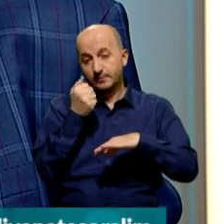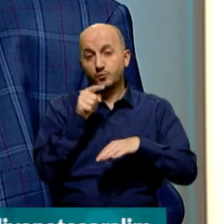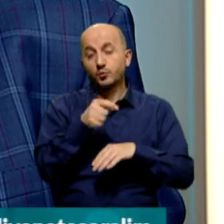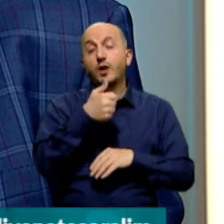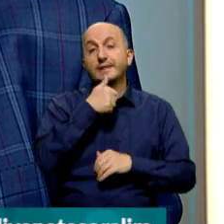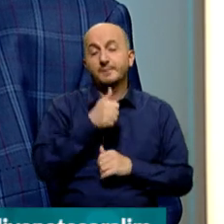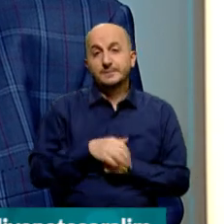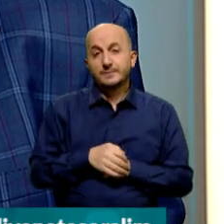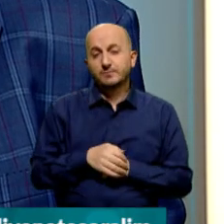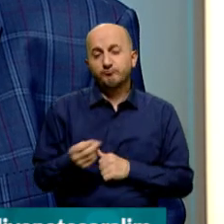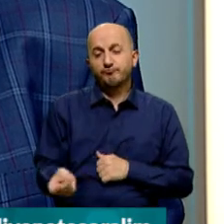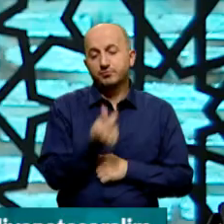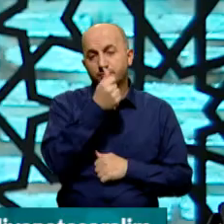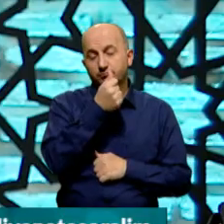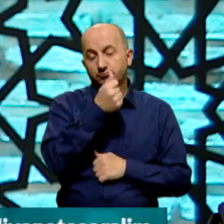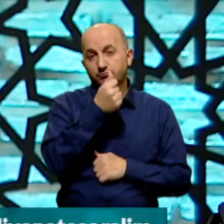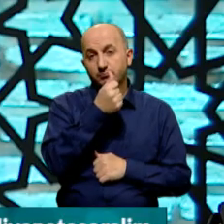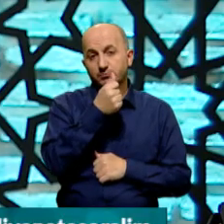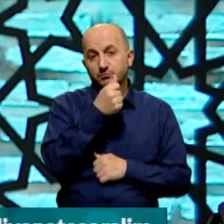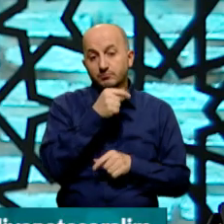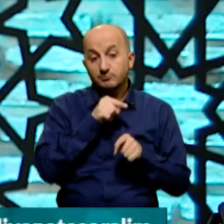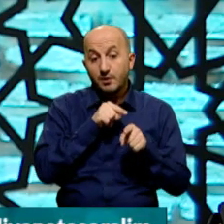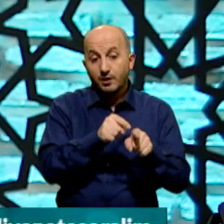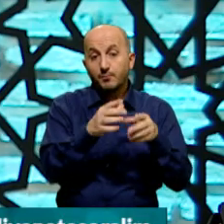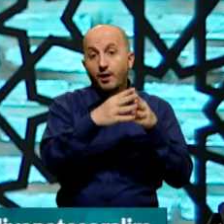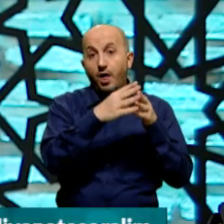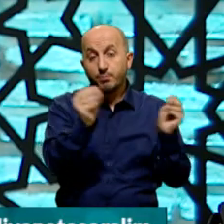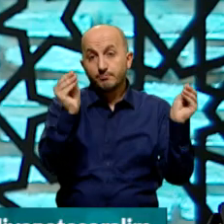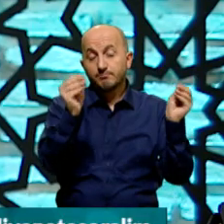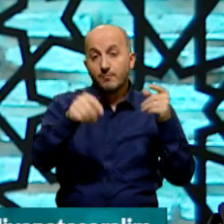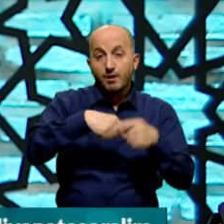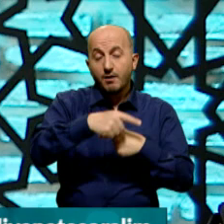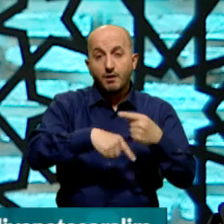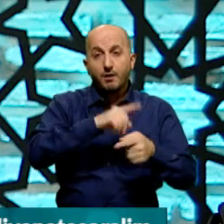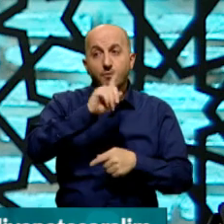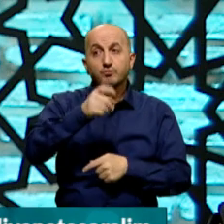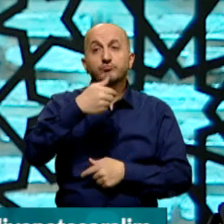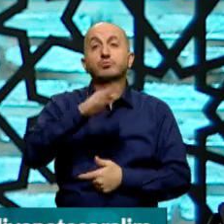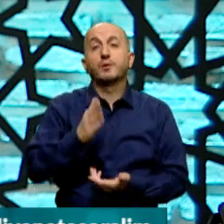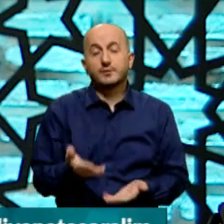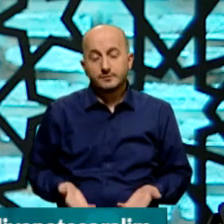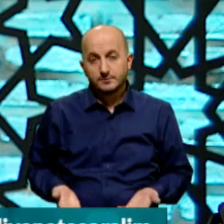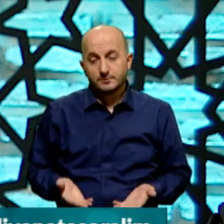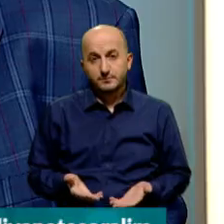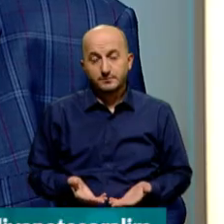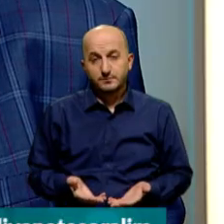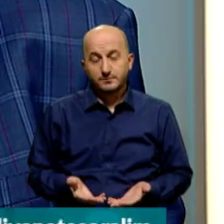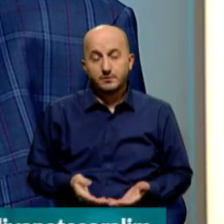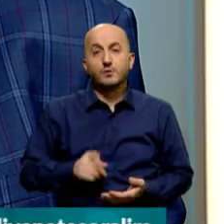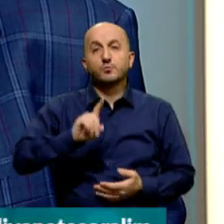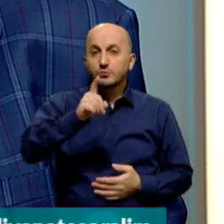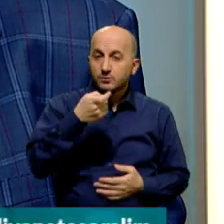da kaçtı, izini kaybettirdi. Aradınız, bulamadınız veya